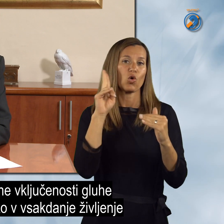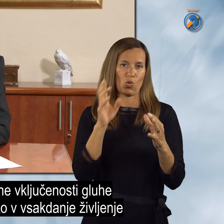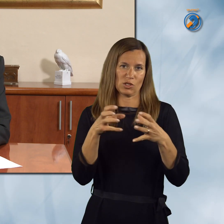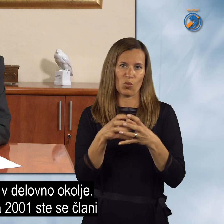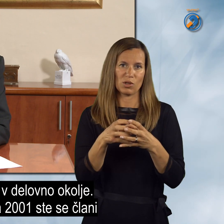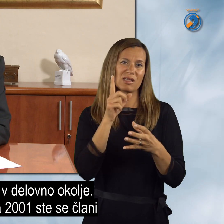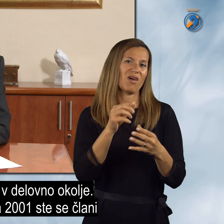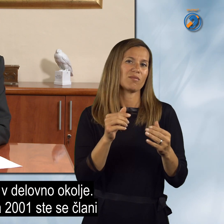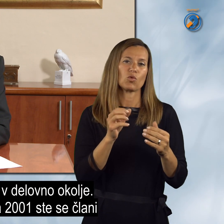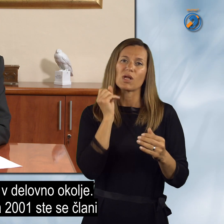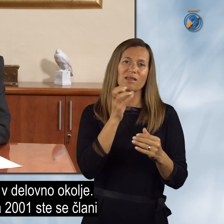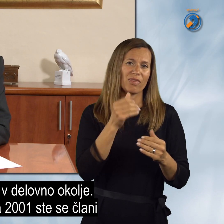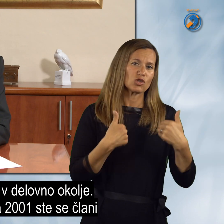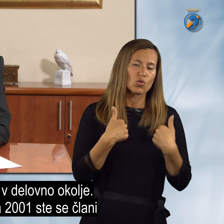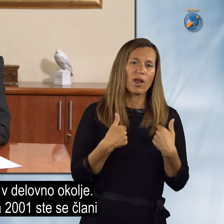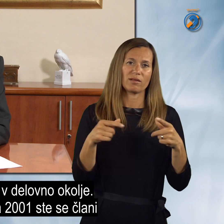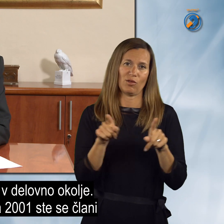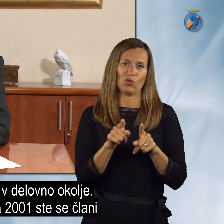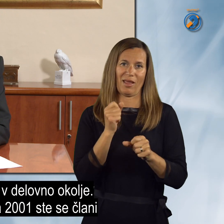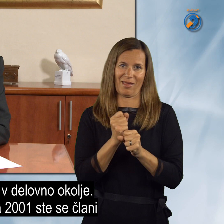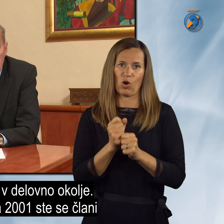vsakdanje življenje, kot tudi v delovno okolje.